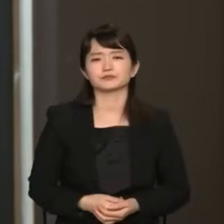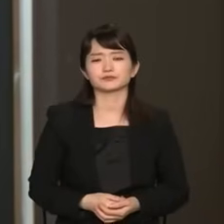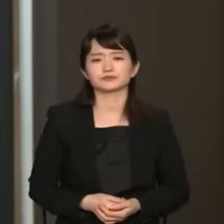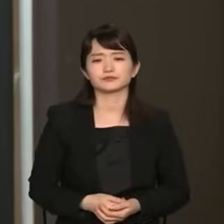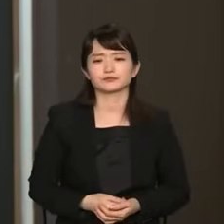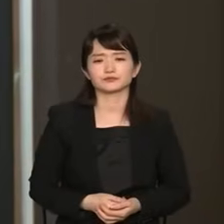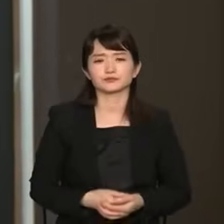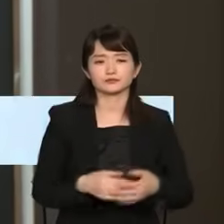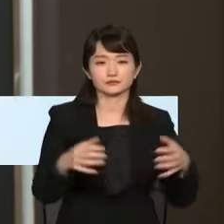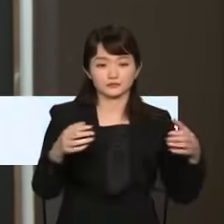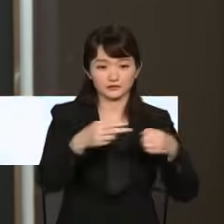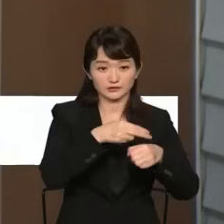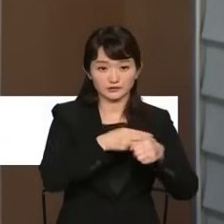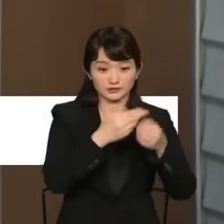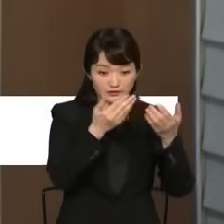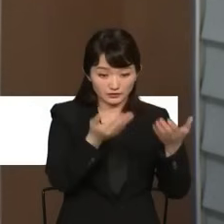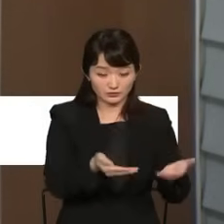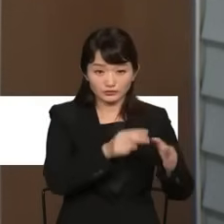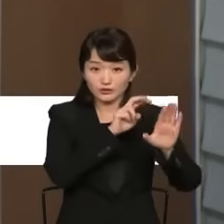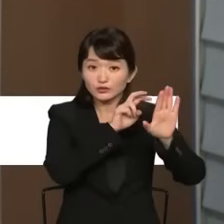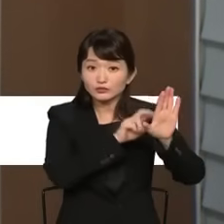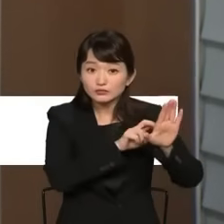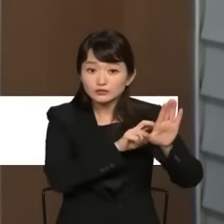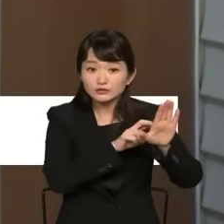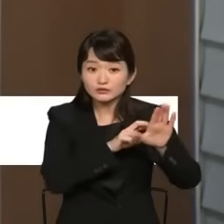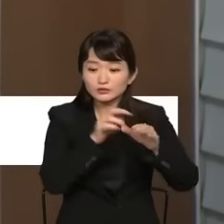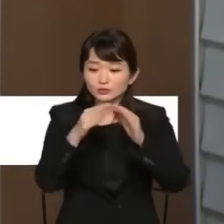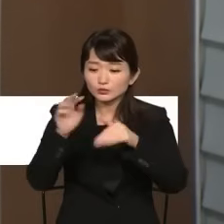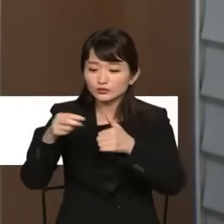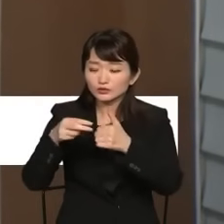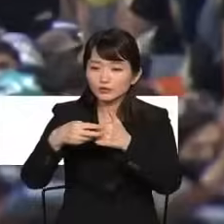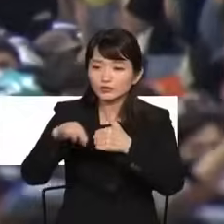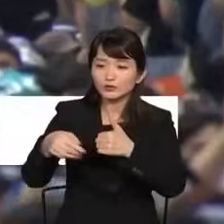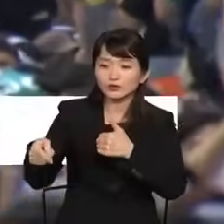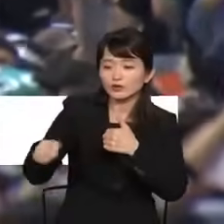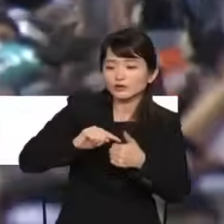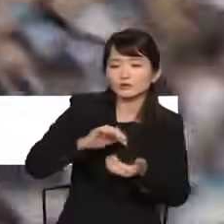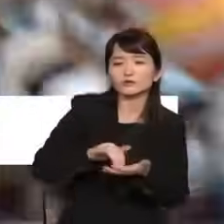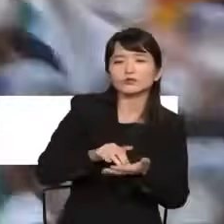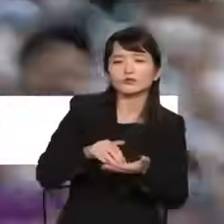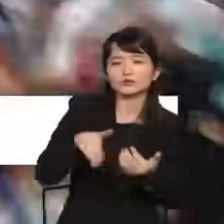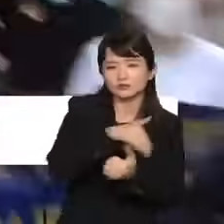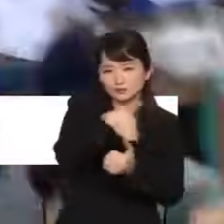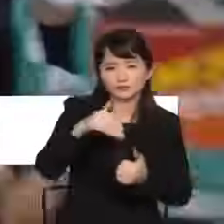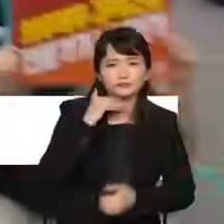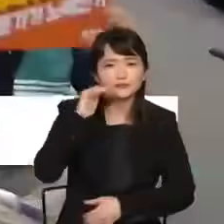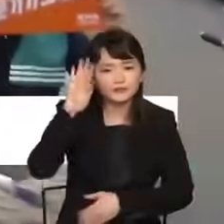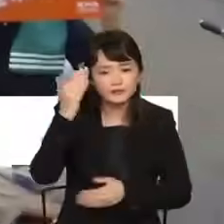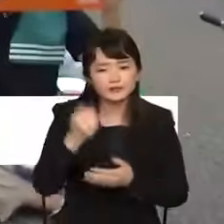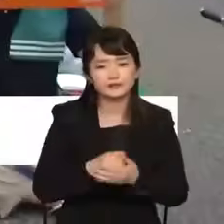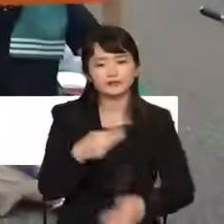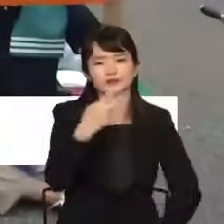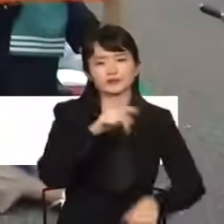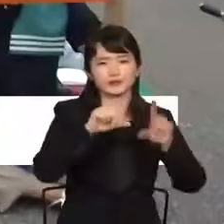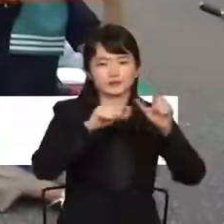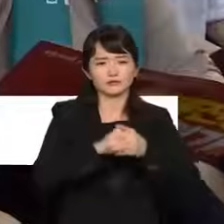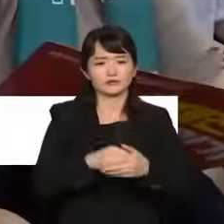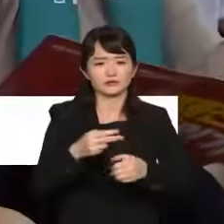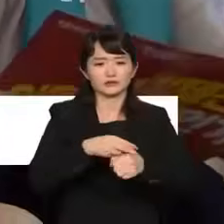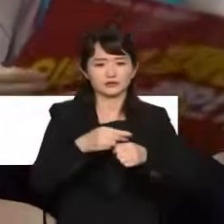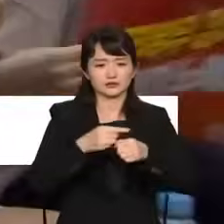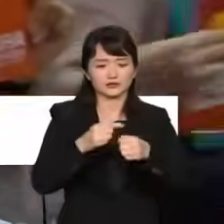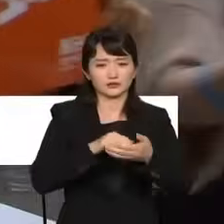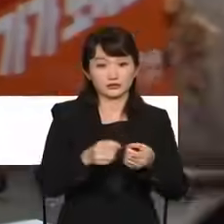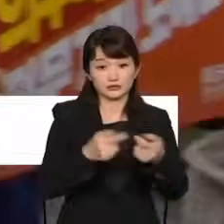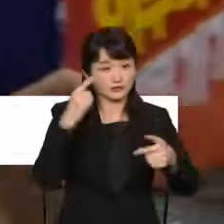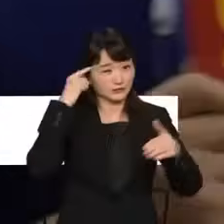실제로 집단휴진에 얼마나 많은 동네 병원이 참여할진 지켜봐야 합니다. 2020년에도 의대 증원에 반대하며 집단휴진을